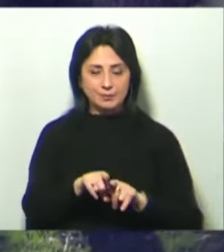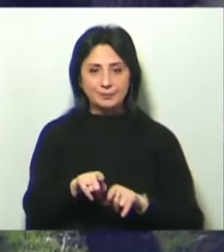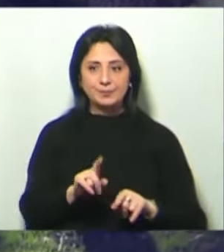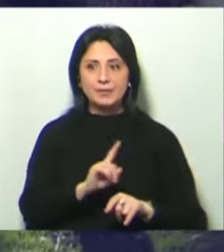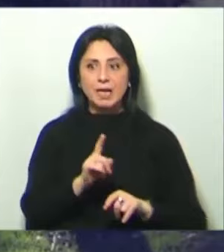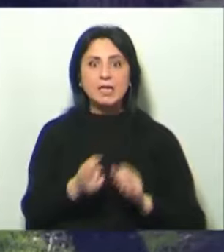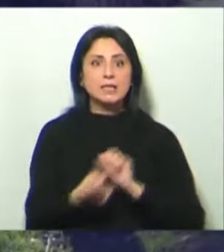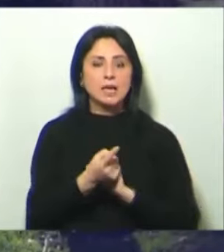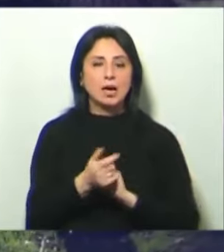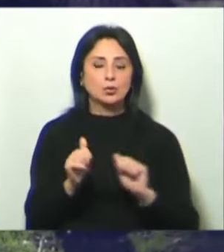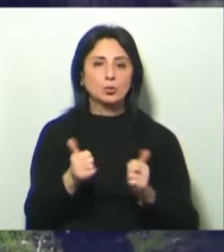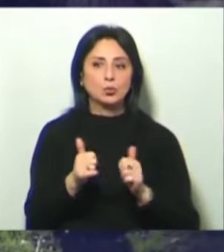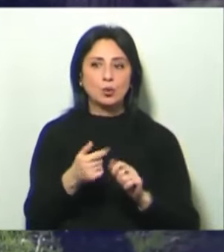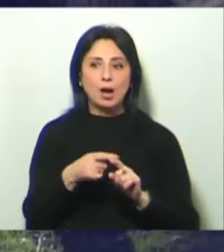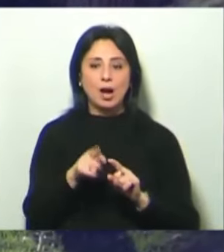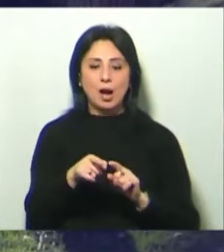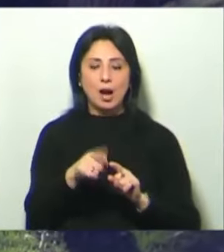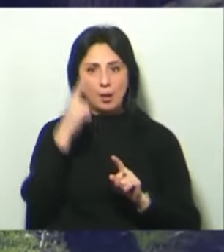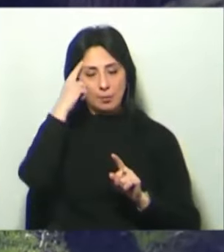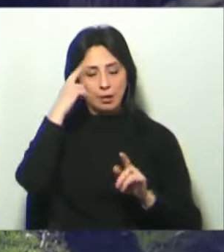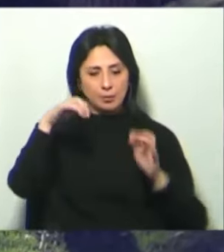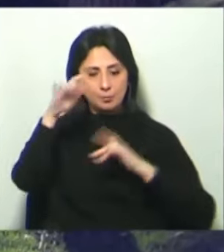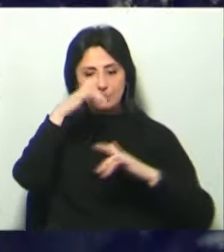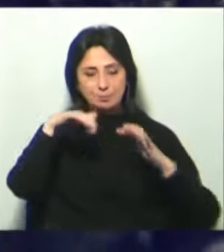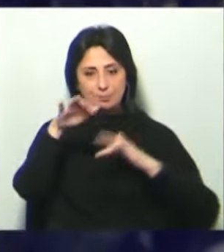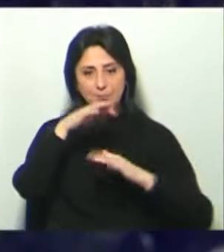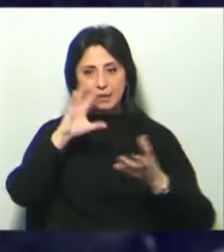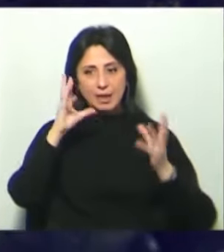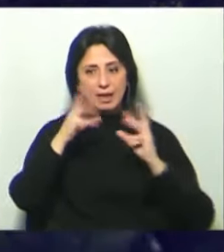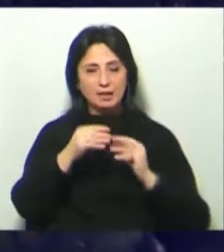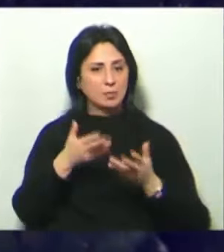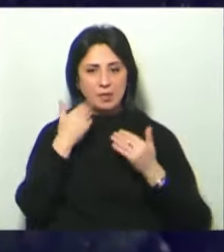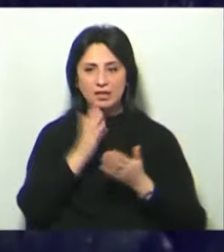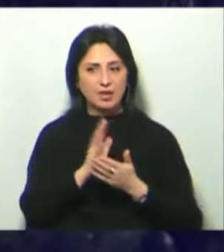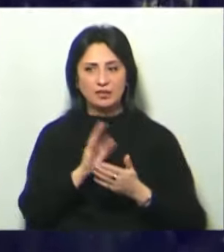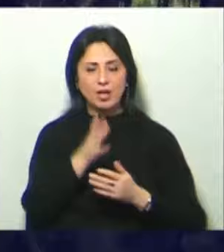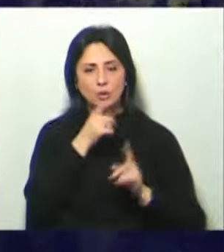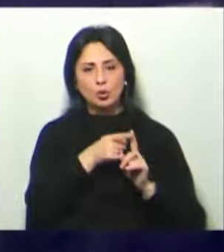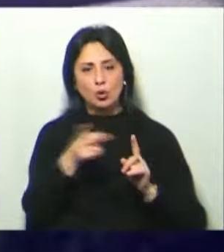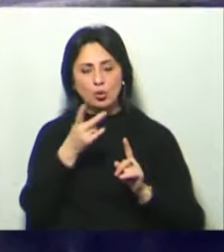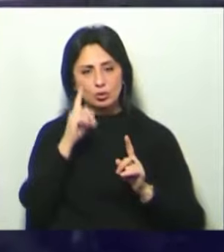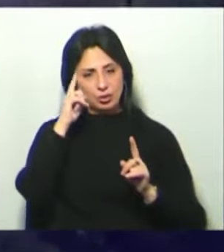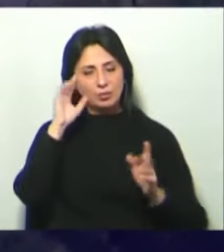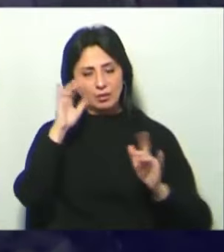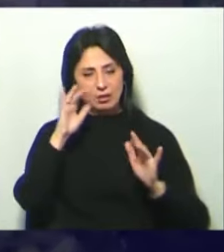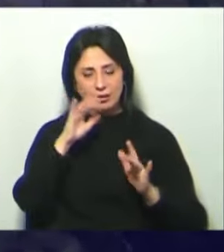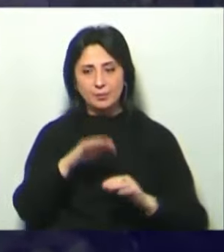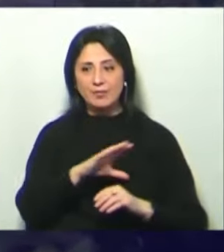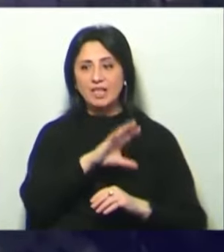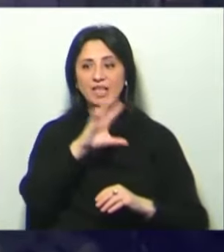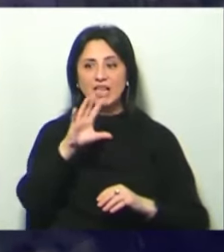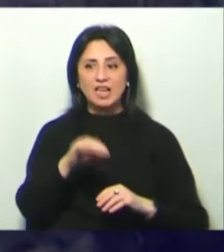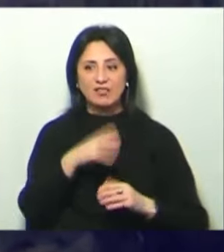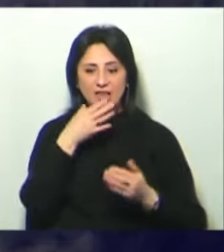რაღაც, საიდან, როგორ. ამის გადახარშვა და გაანალიზება არ არის მარტივი, გარკვეული დრო ჭირდება ამას.